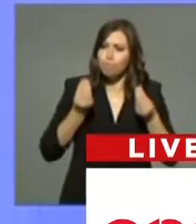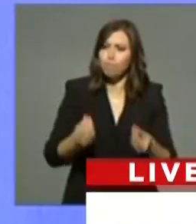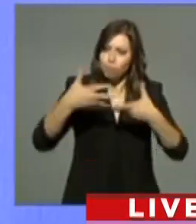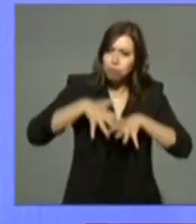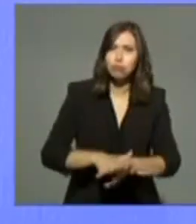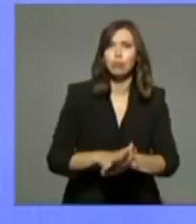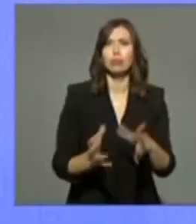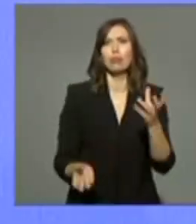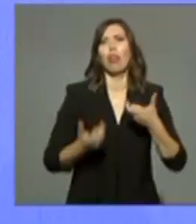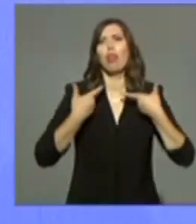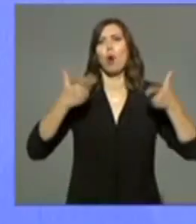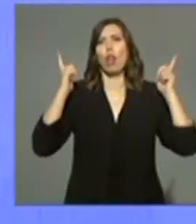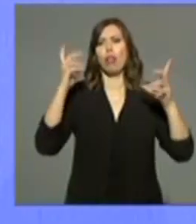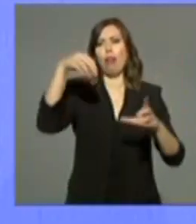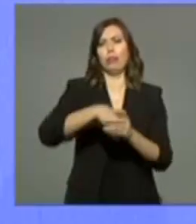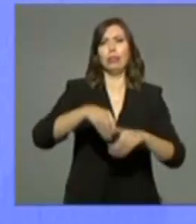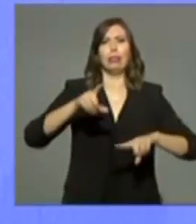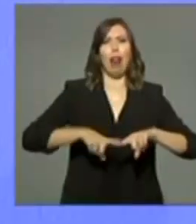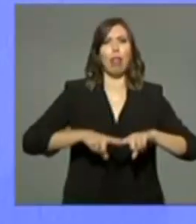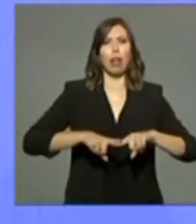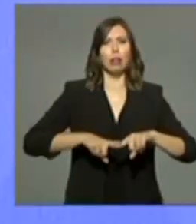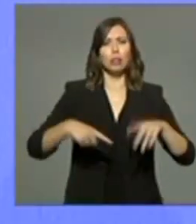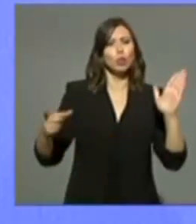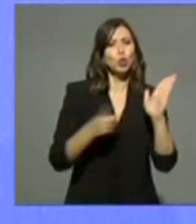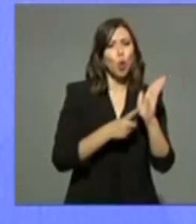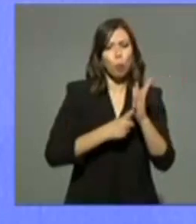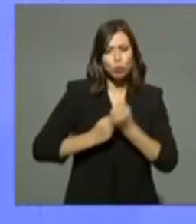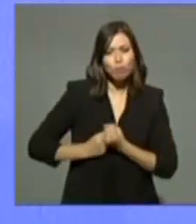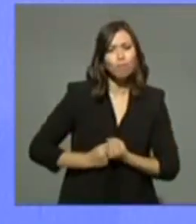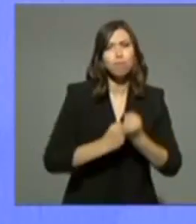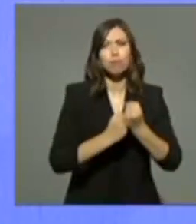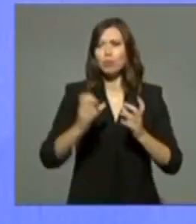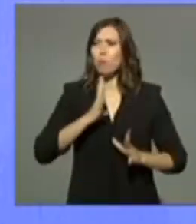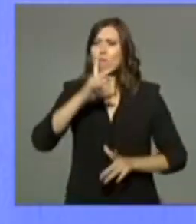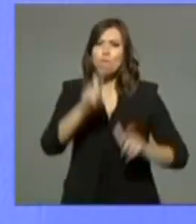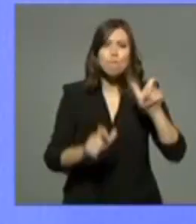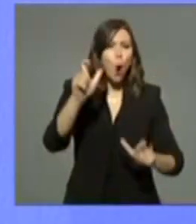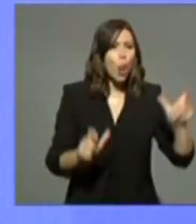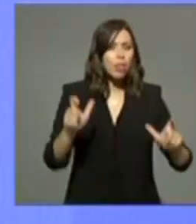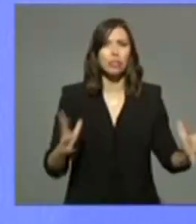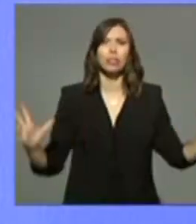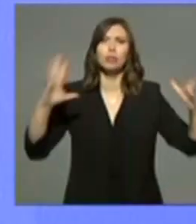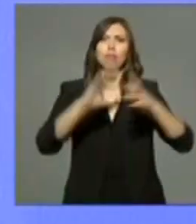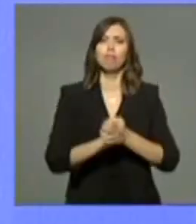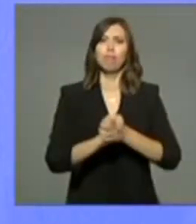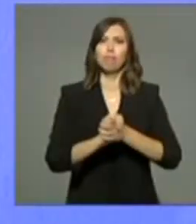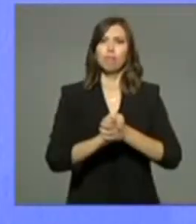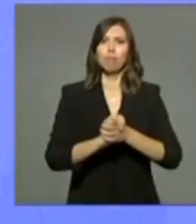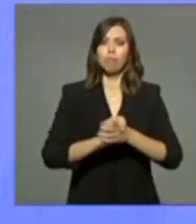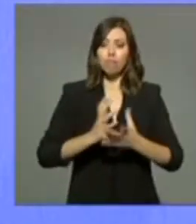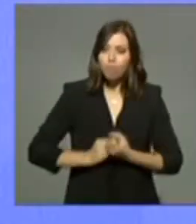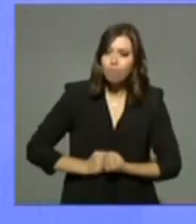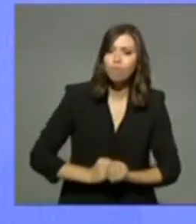ενδυναμώνοντας τους θεσμούς και ενώνοντας τους πολίτες, που κράτησε όρθια την